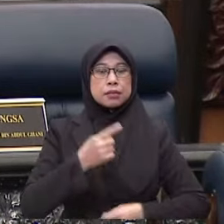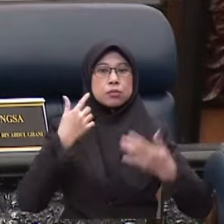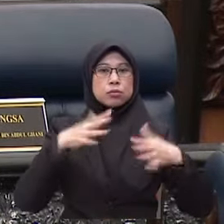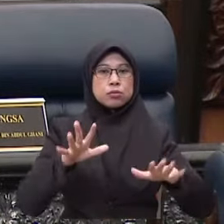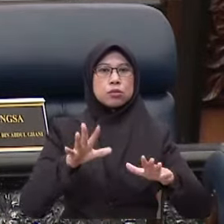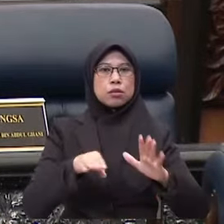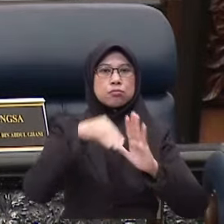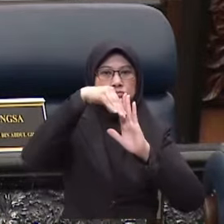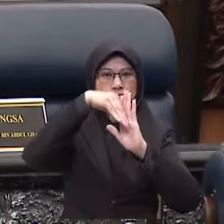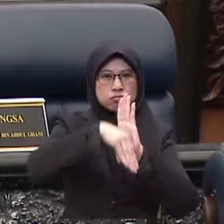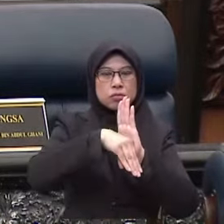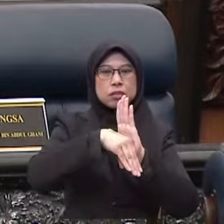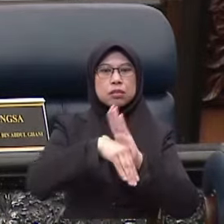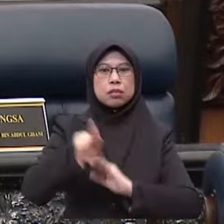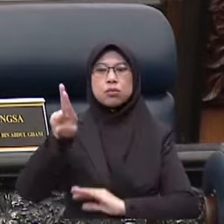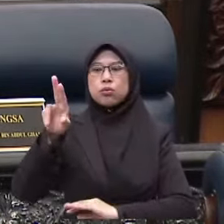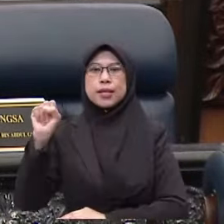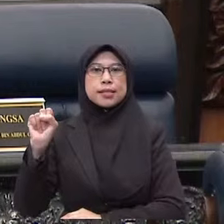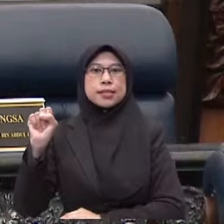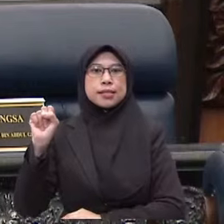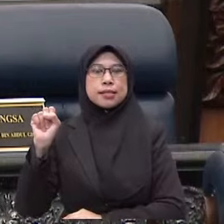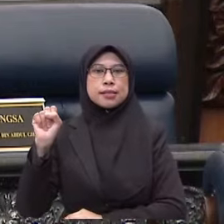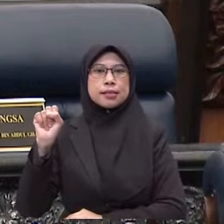mengunc dengan